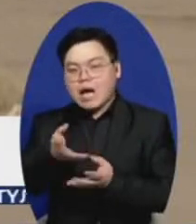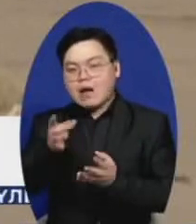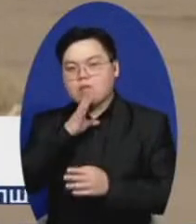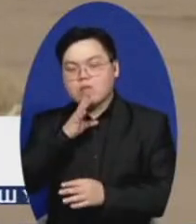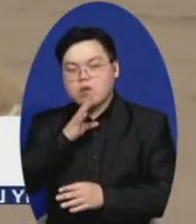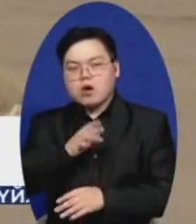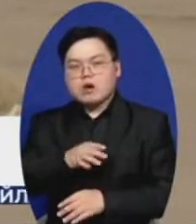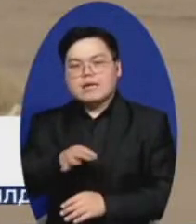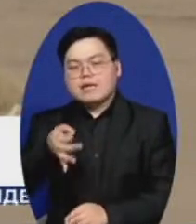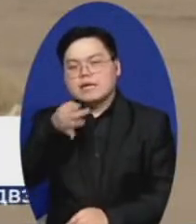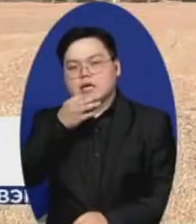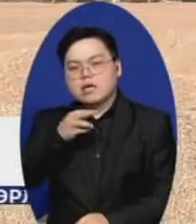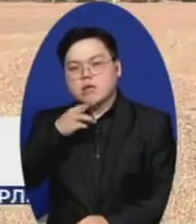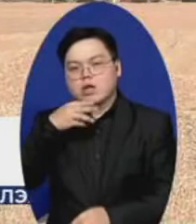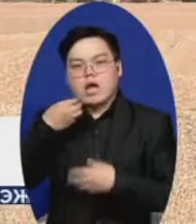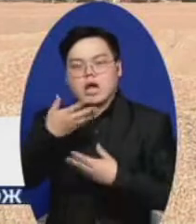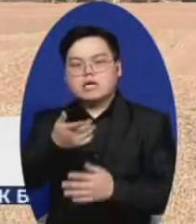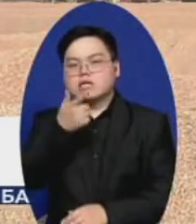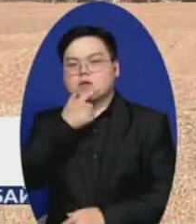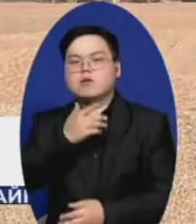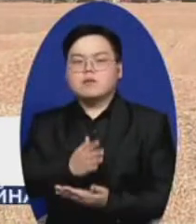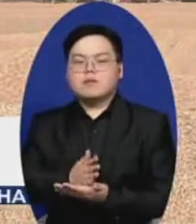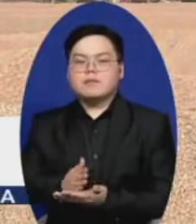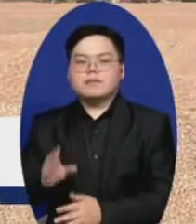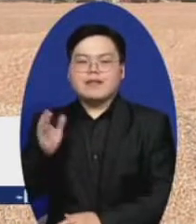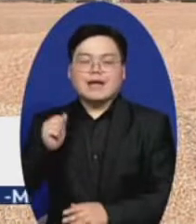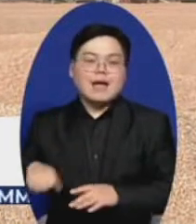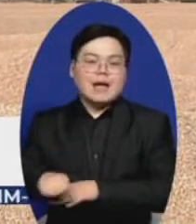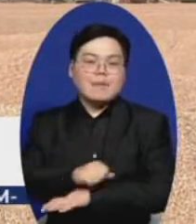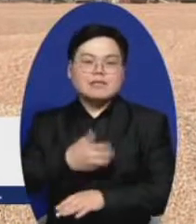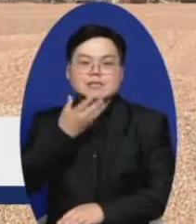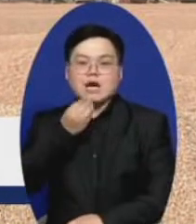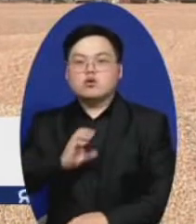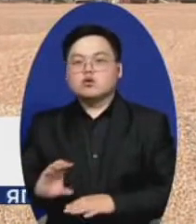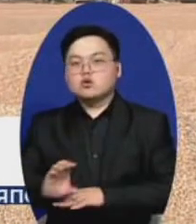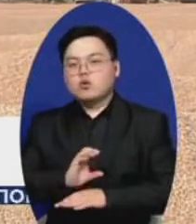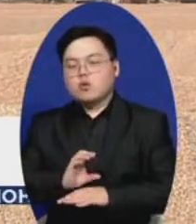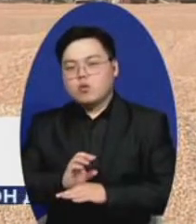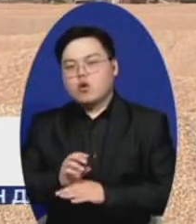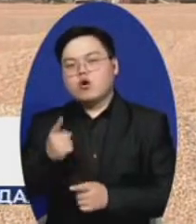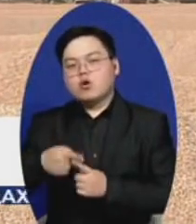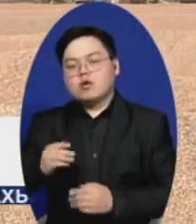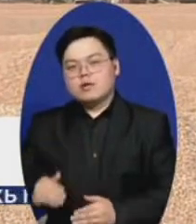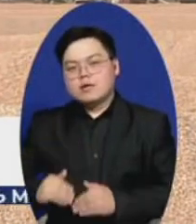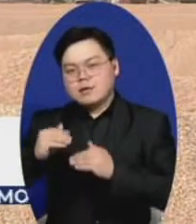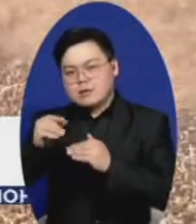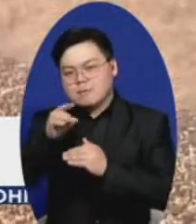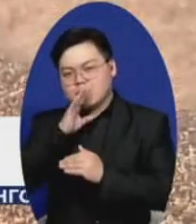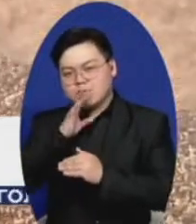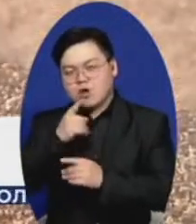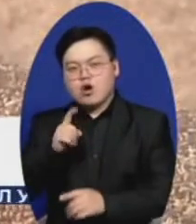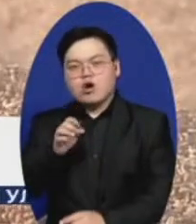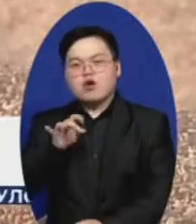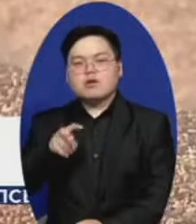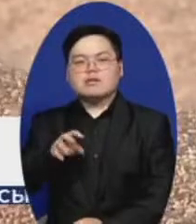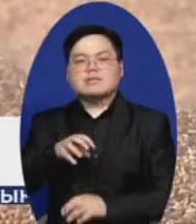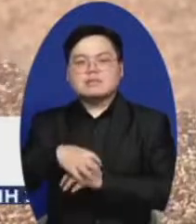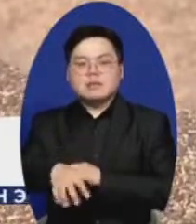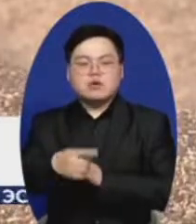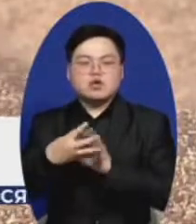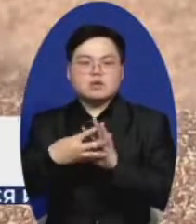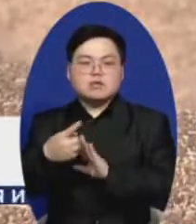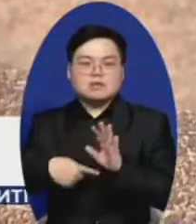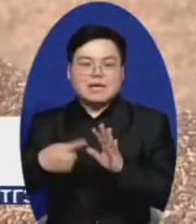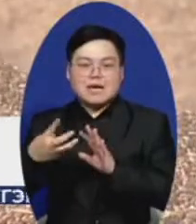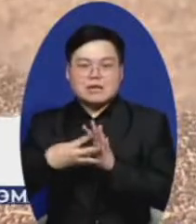байнал хэлэхээс биш одоо бас 100% хэлж чадахгүй. Сэлэнг аймгийн Сайхан сумын хөдөө аж ахуйг дэмжих сангийн хөтөл салбарт 9-р сарын 19-нд